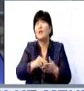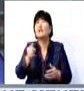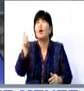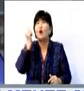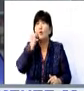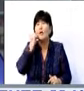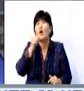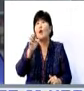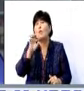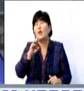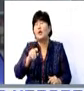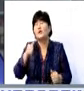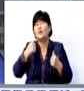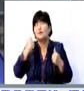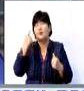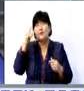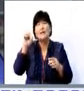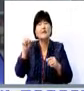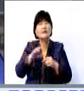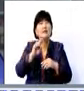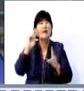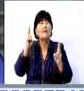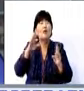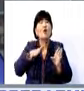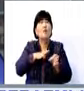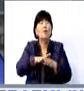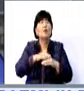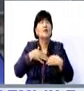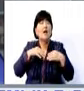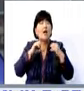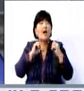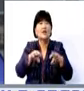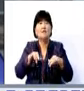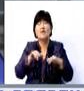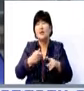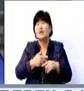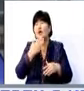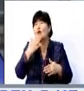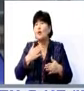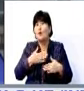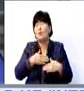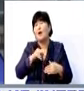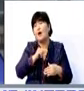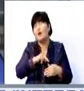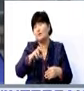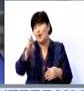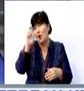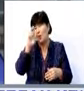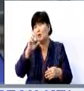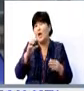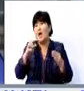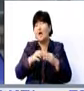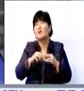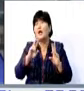Москве. Булат стремился познать все секреты хореографии, полностью отдавался делу, которое искренне любил. Работал в государственном